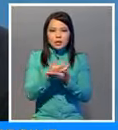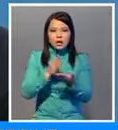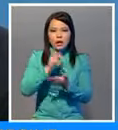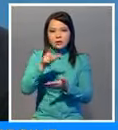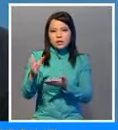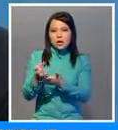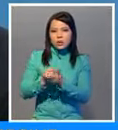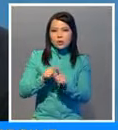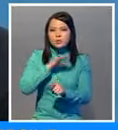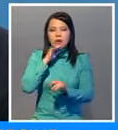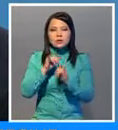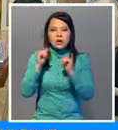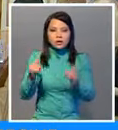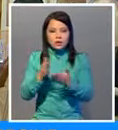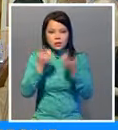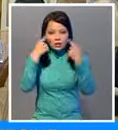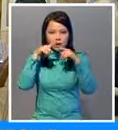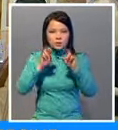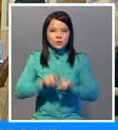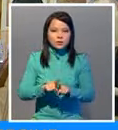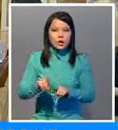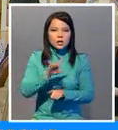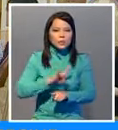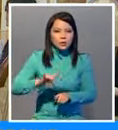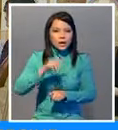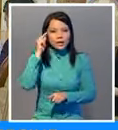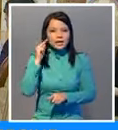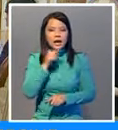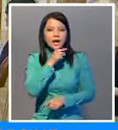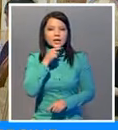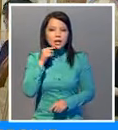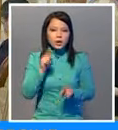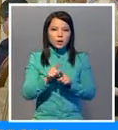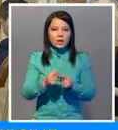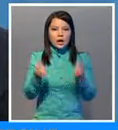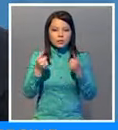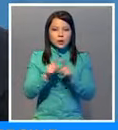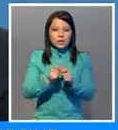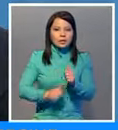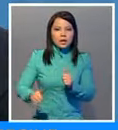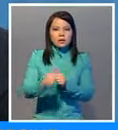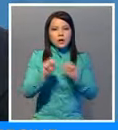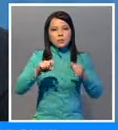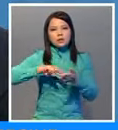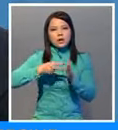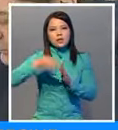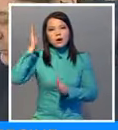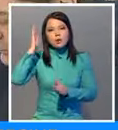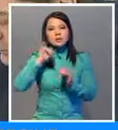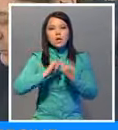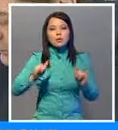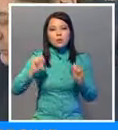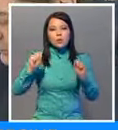қатар жүргізіліп жатқан индустрияландыруды ескерсек, республикамыздың Қытай мен Ресей секілді алып нарықтардың ортасында орналасуы келешектегі